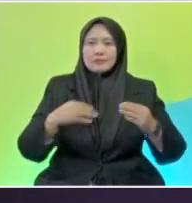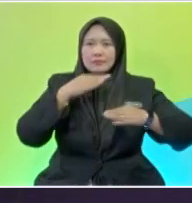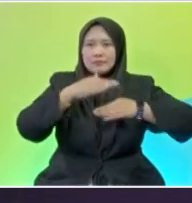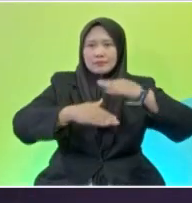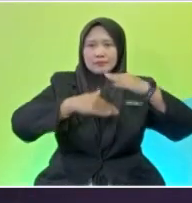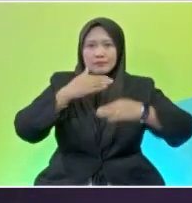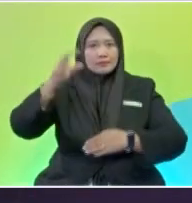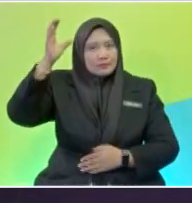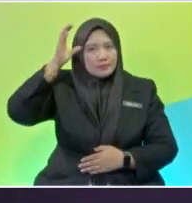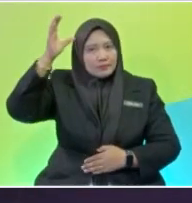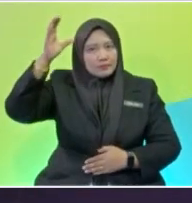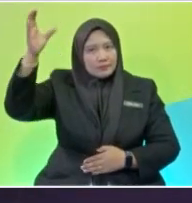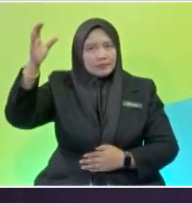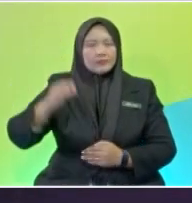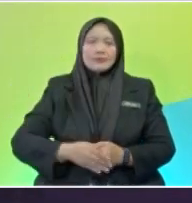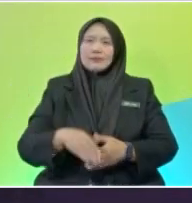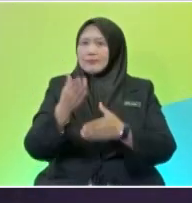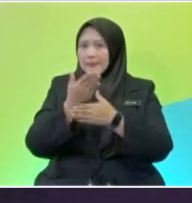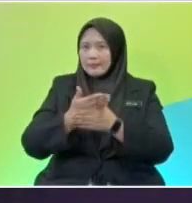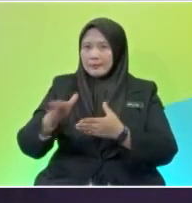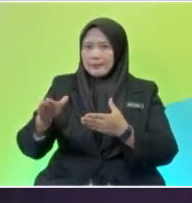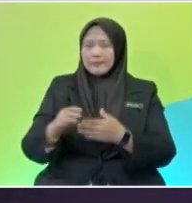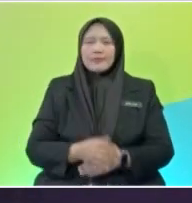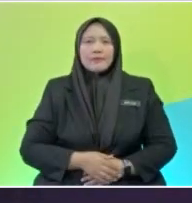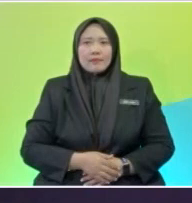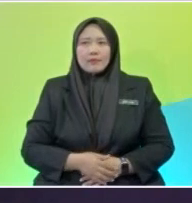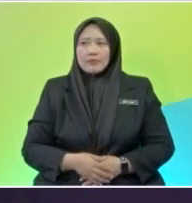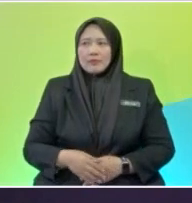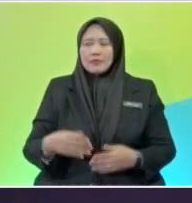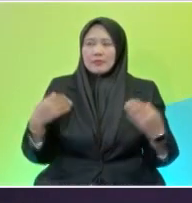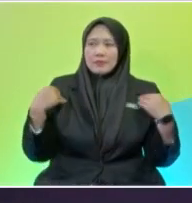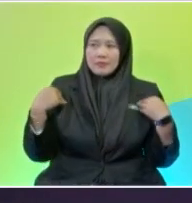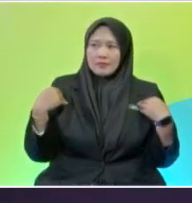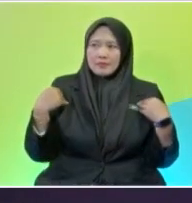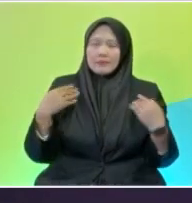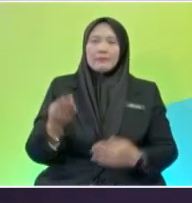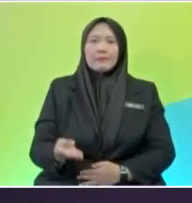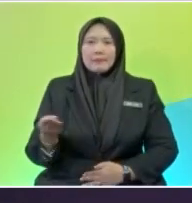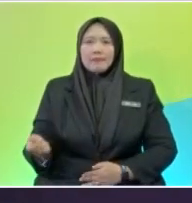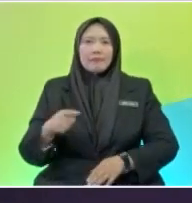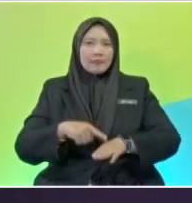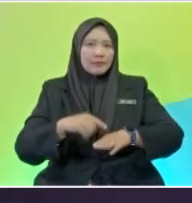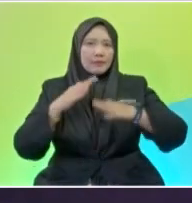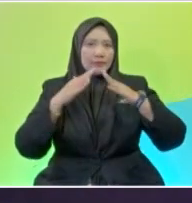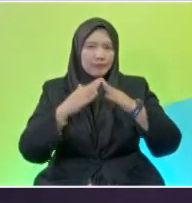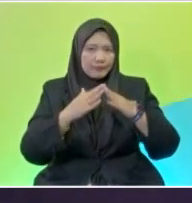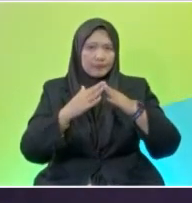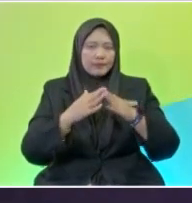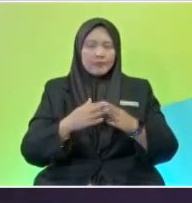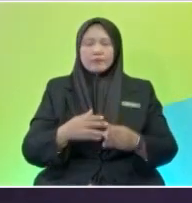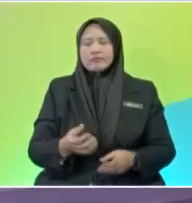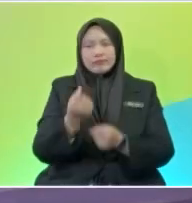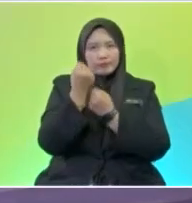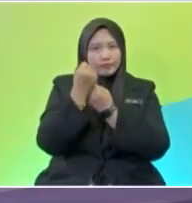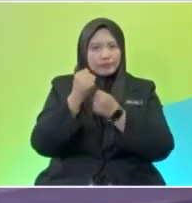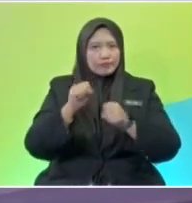sebelum itu lebih jauh kita ada beberapa bahan-bahannya kita boleh sediakan di rumah ataupun di dalam kelas bermaksud kita